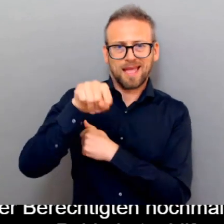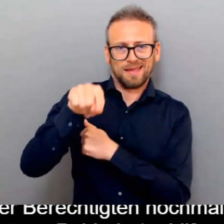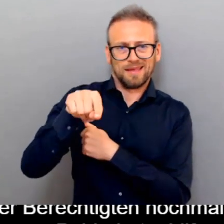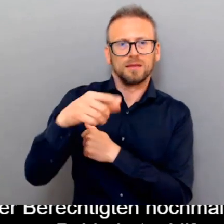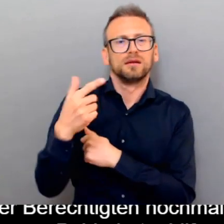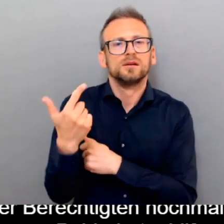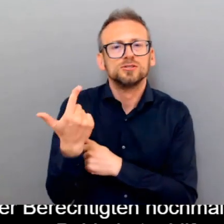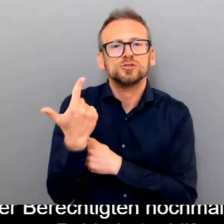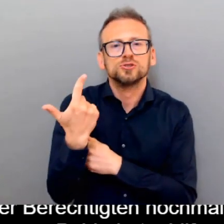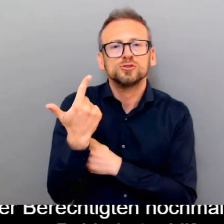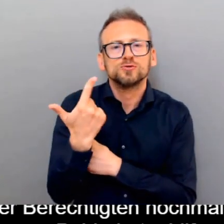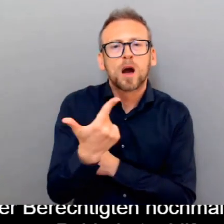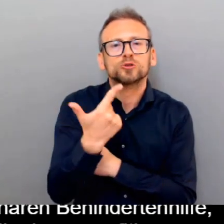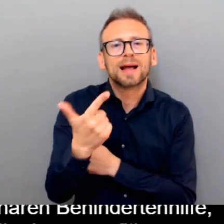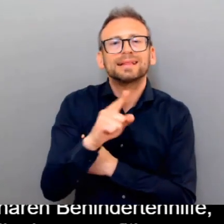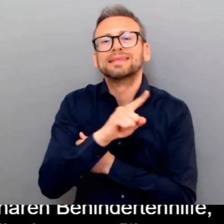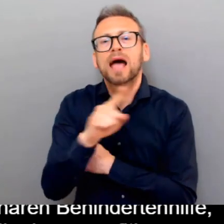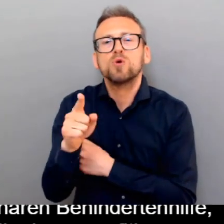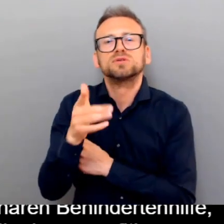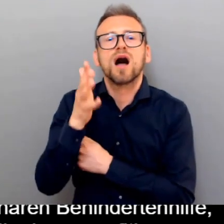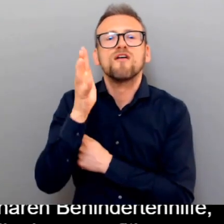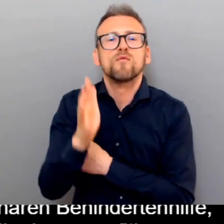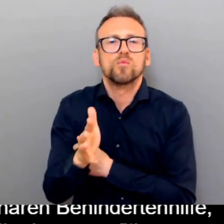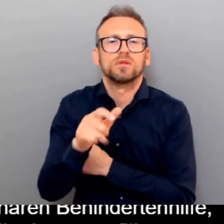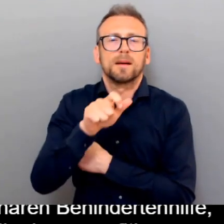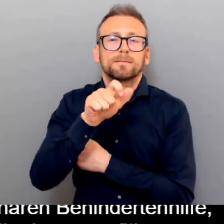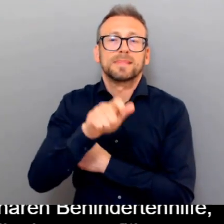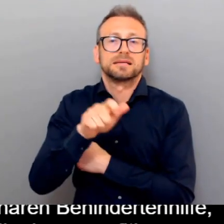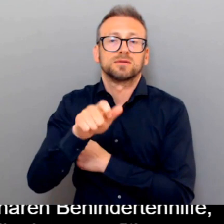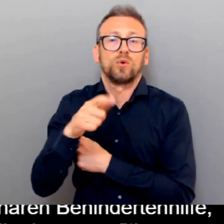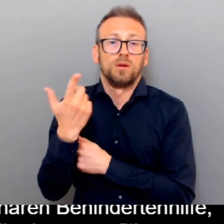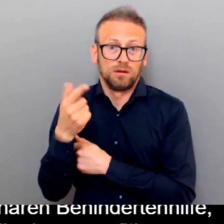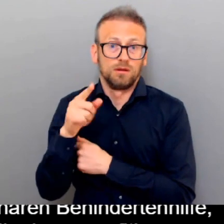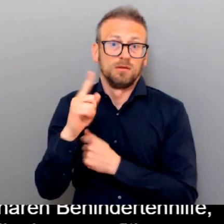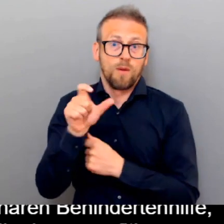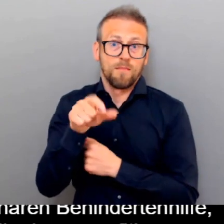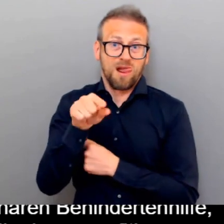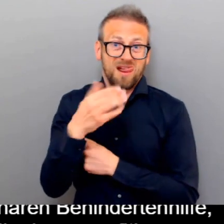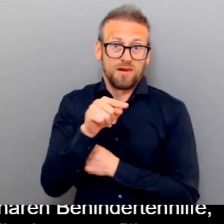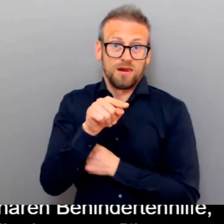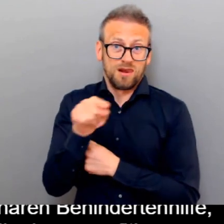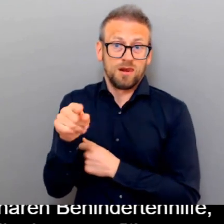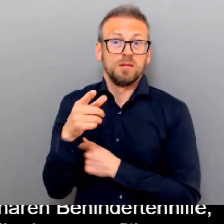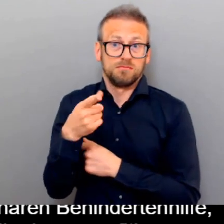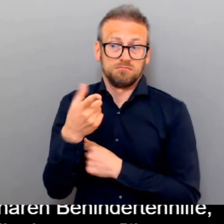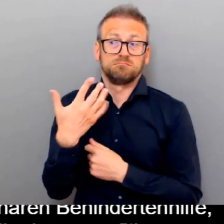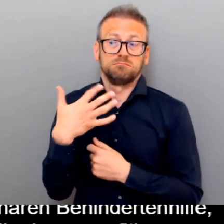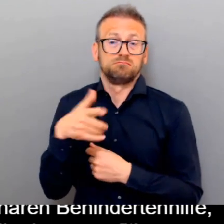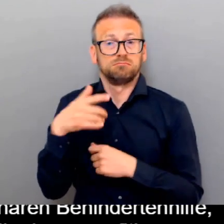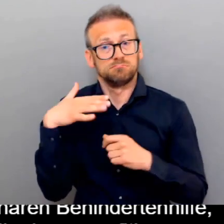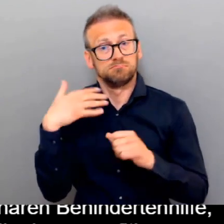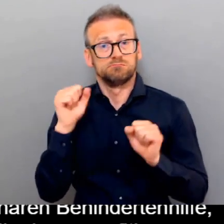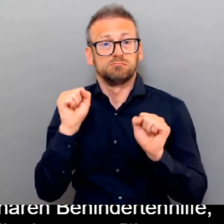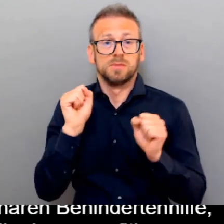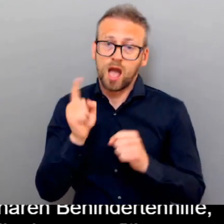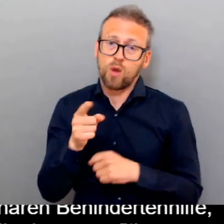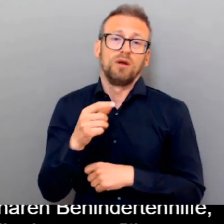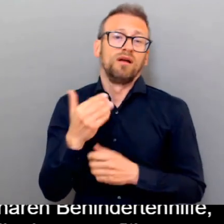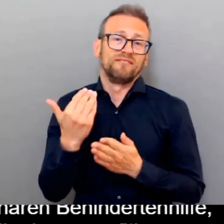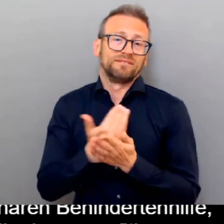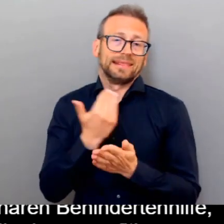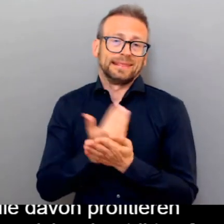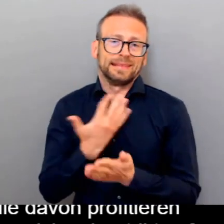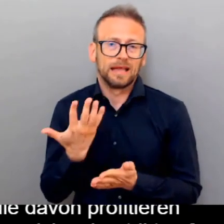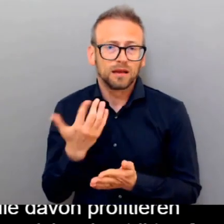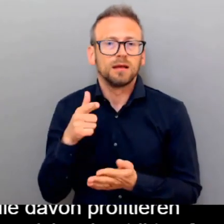ältere Menschen auch mit Behinderung, die eben mit verschiedensten Pflegegraden ausgestattet sein mussten, beschränkt hatten. Das